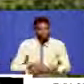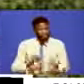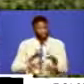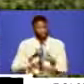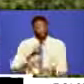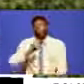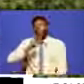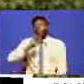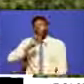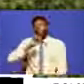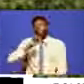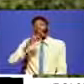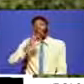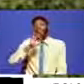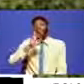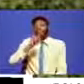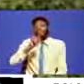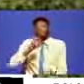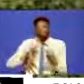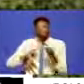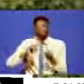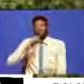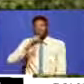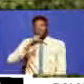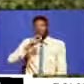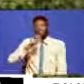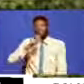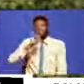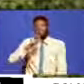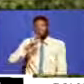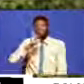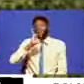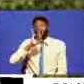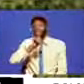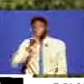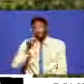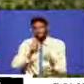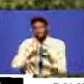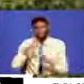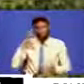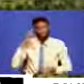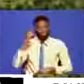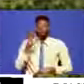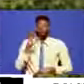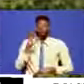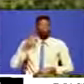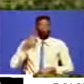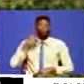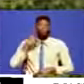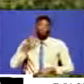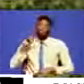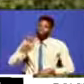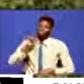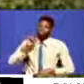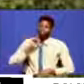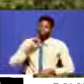vitimbi. Nimefanya kipindi ambacho kilikuwa kinaitwa Dreams of a Sweet Tomorrow. Kipindi